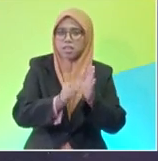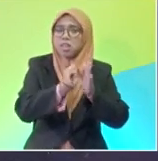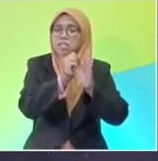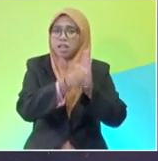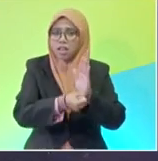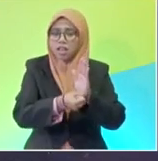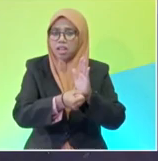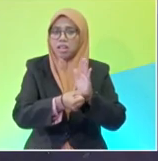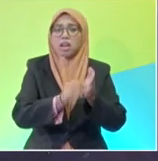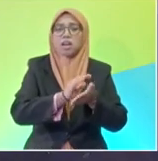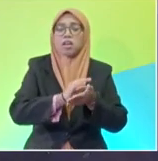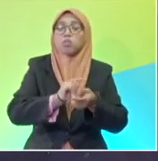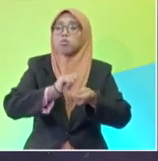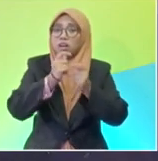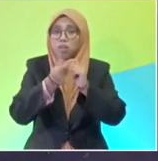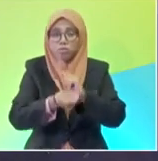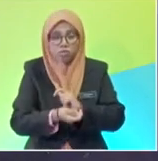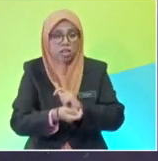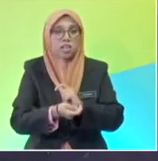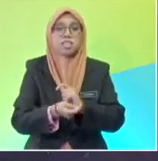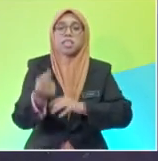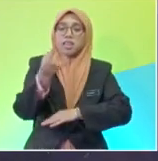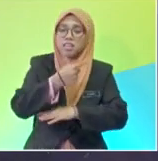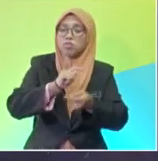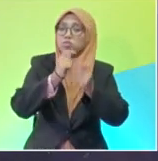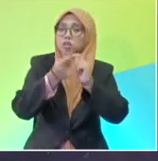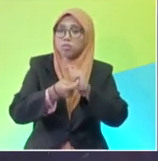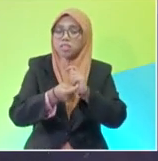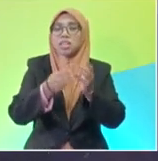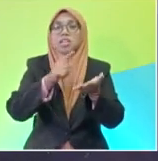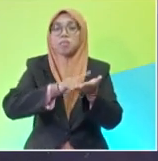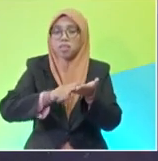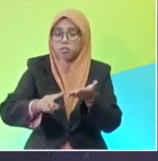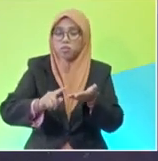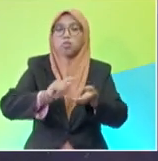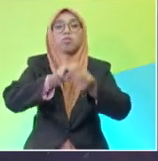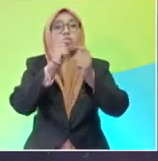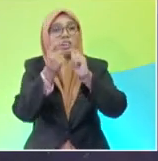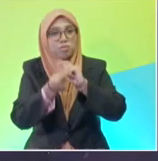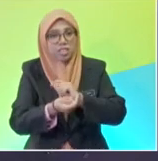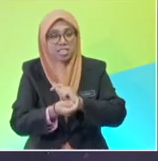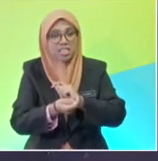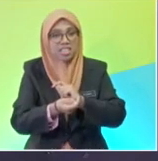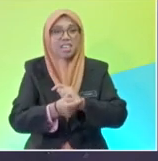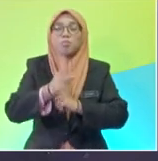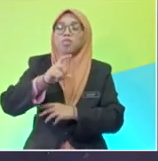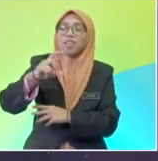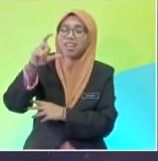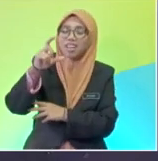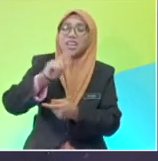hari. Hari pula jadi minggu. Minggu pula jadi bulan. Bulan jadi jadi